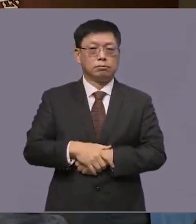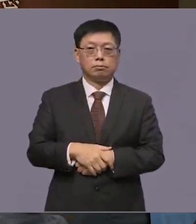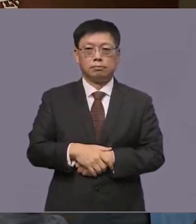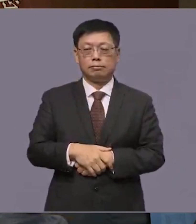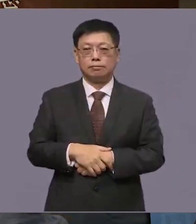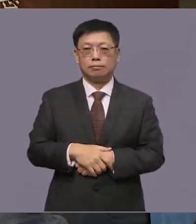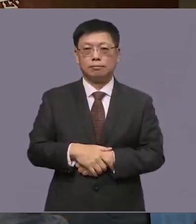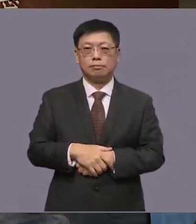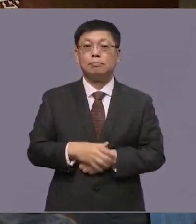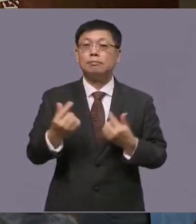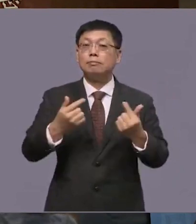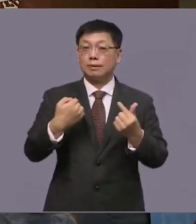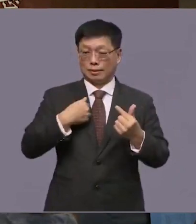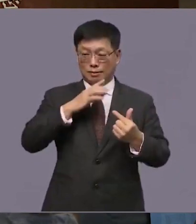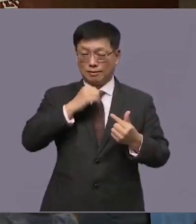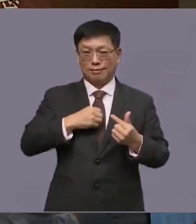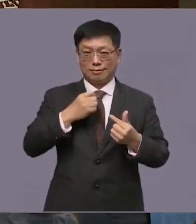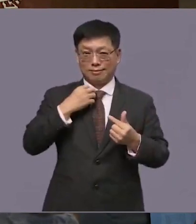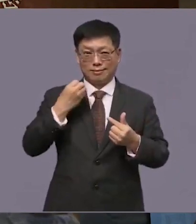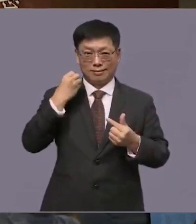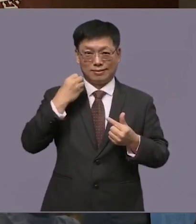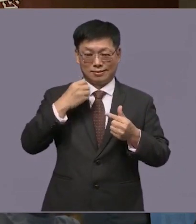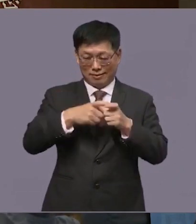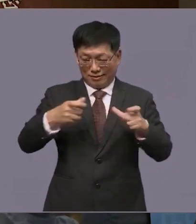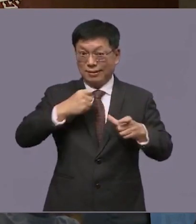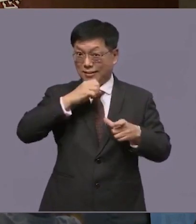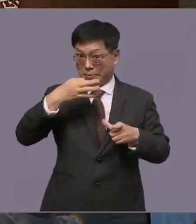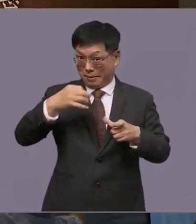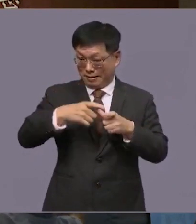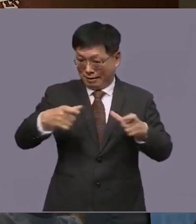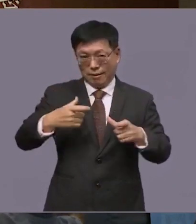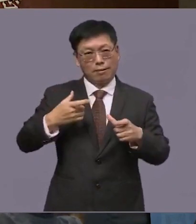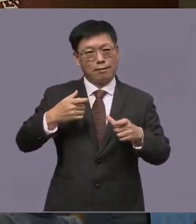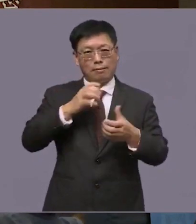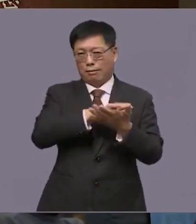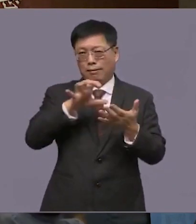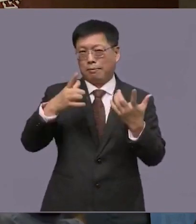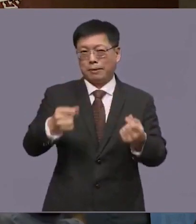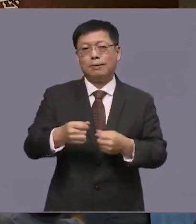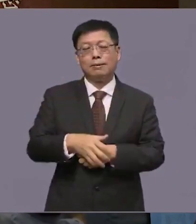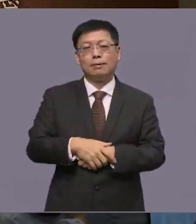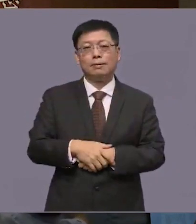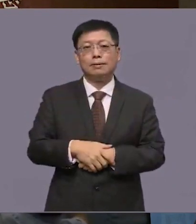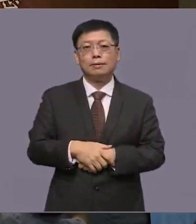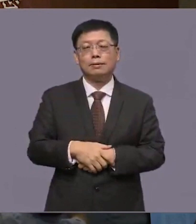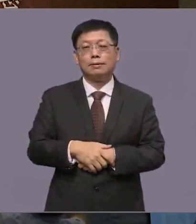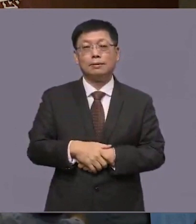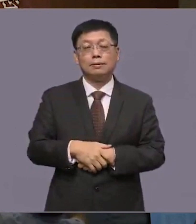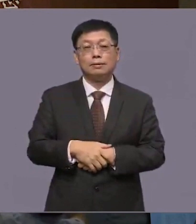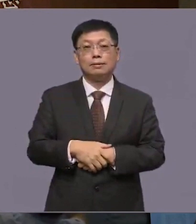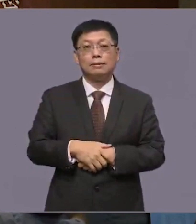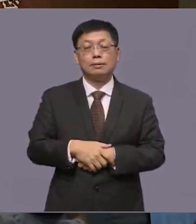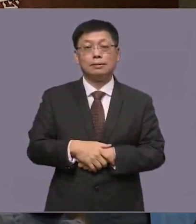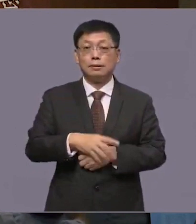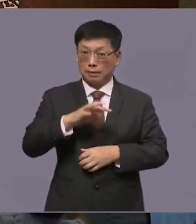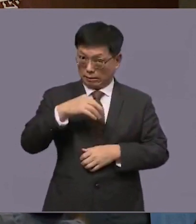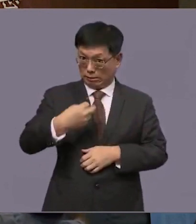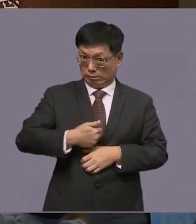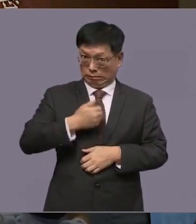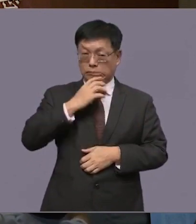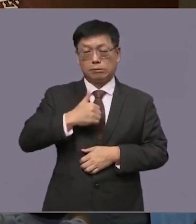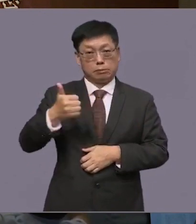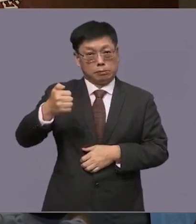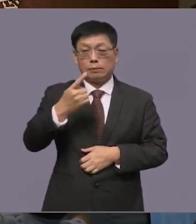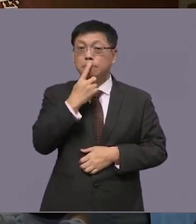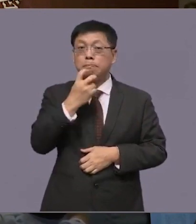它就跟我们的国币新台币完全一样。这个振兴五倍券，这个我也非常感